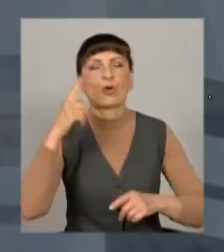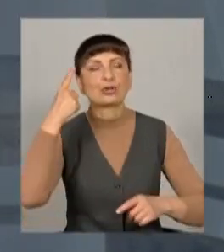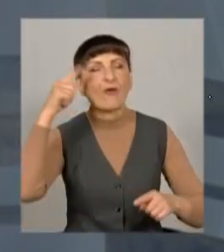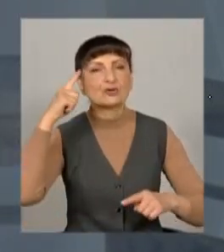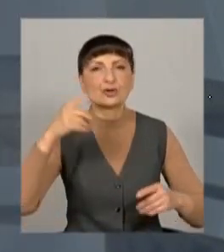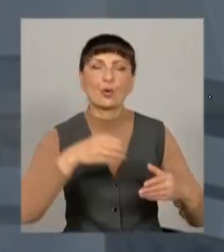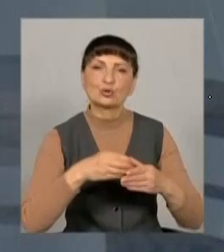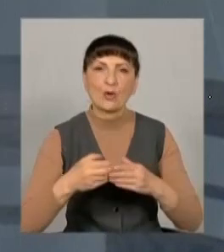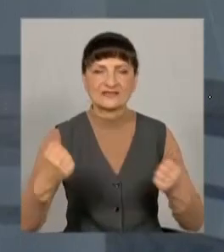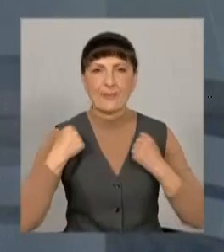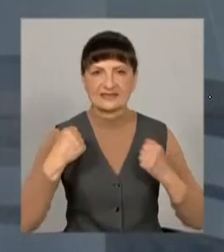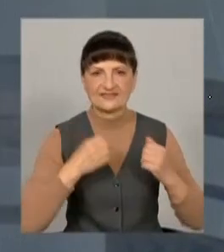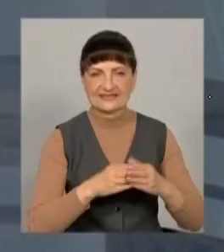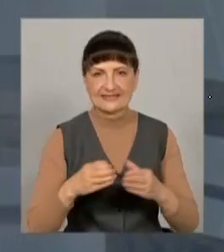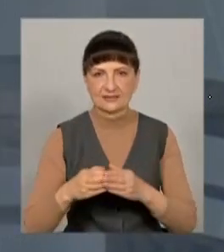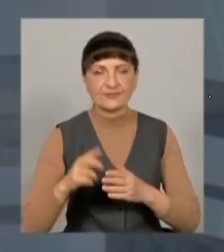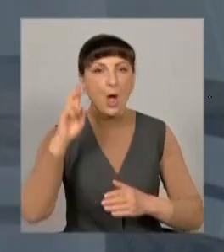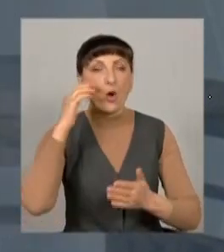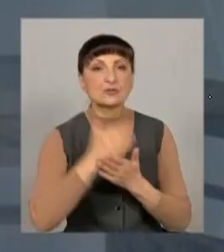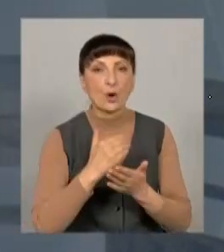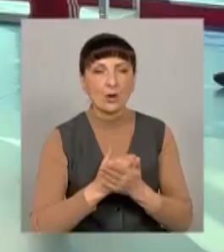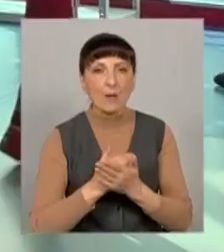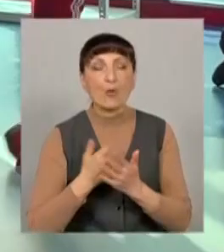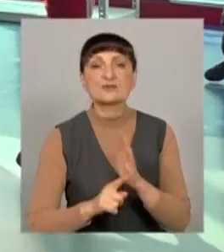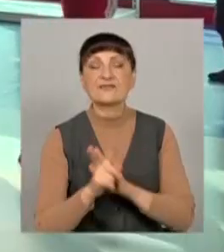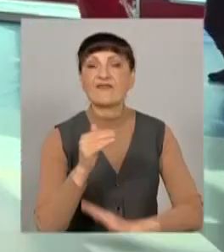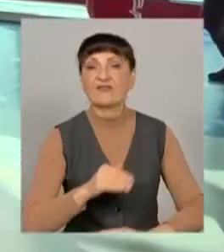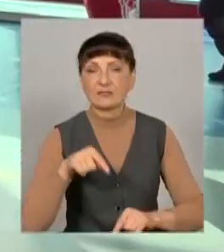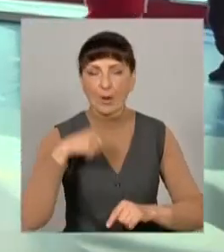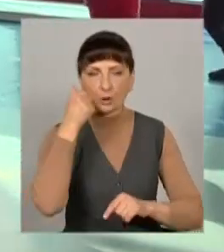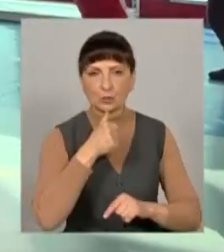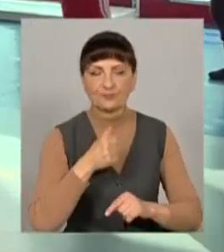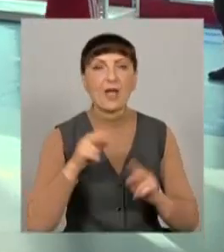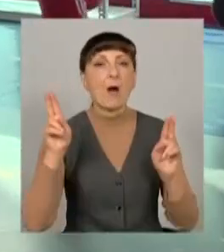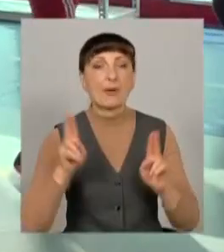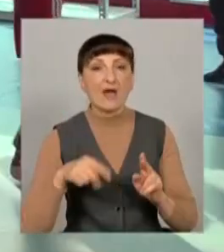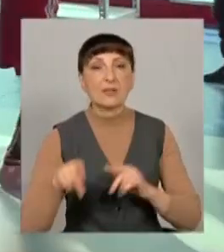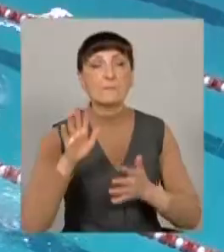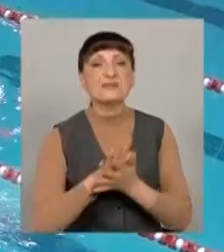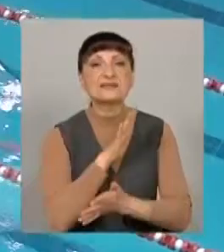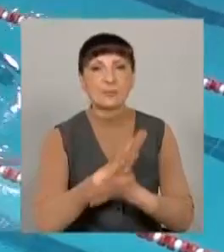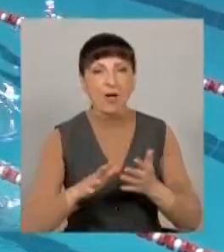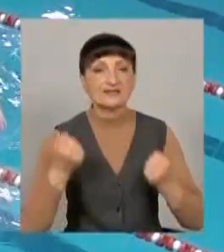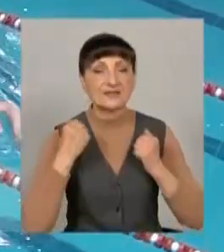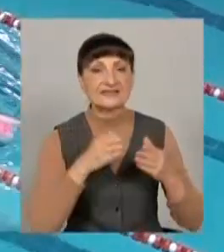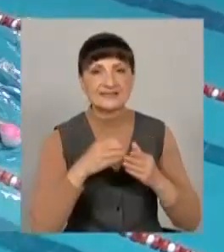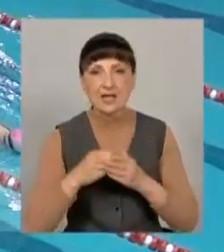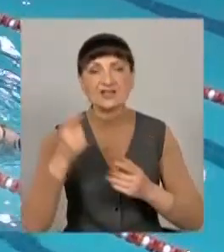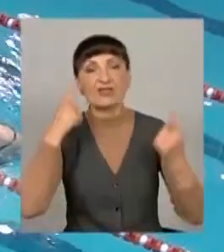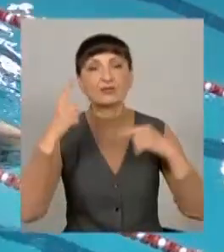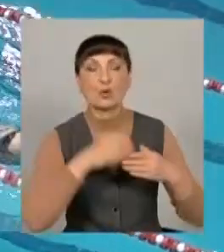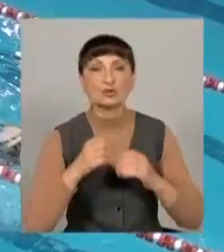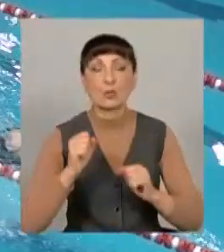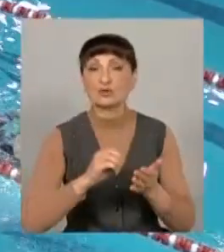кружков и спортивных секций. Госпрограмма «Дому Бала» стартовала в феврале этого года. По правилам, на бесплатные спортивные секции и творческие кружки